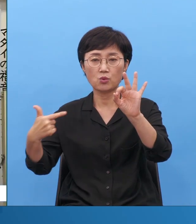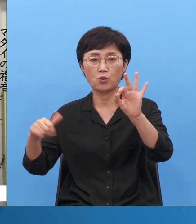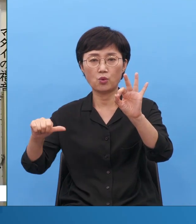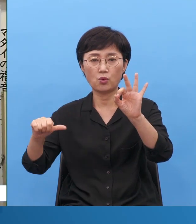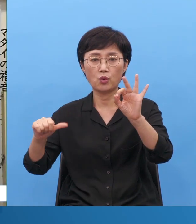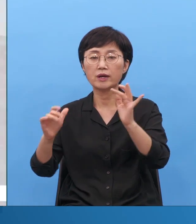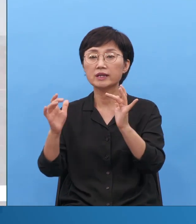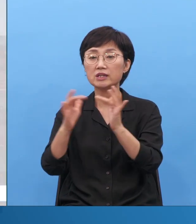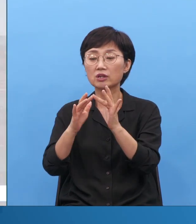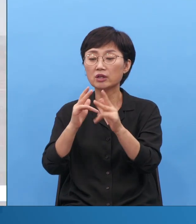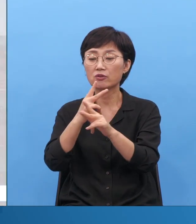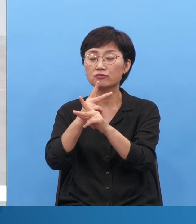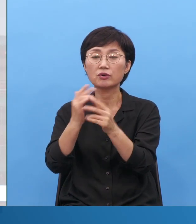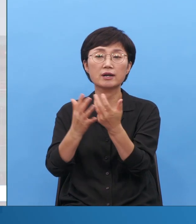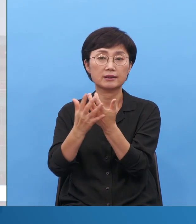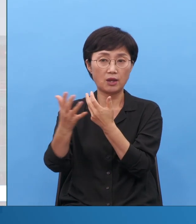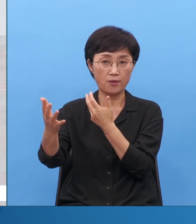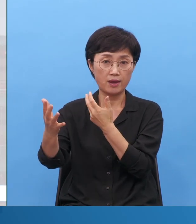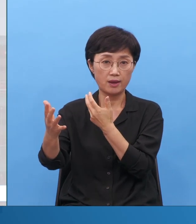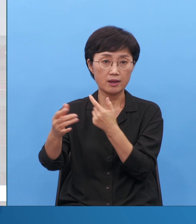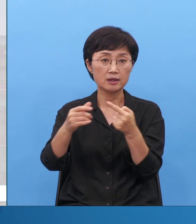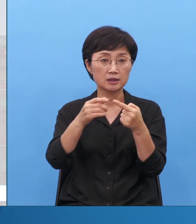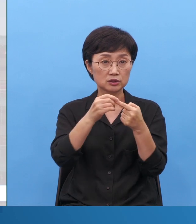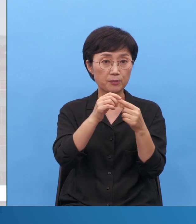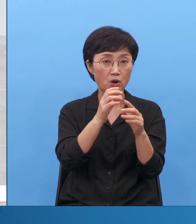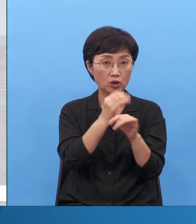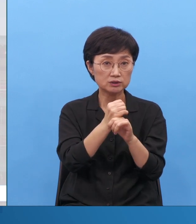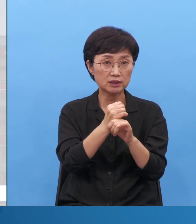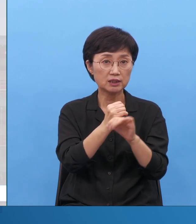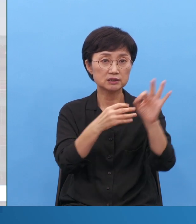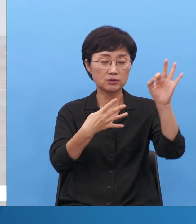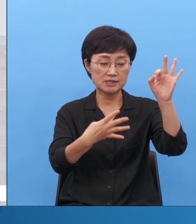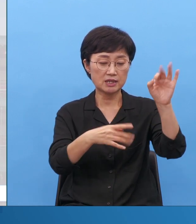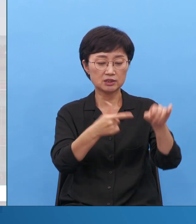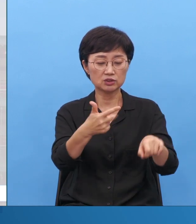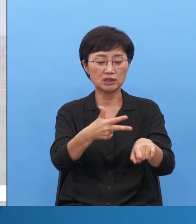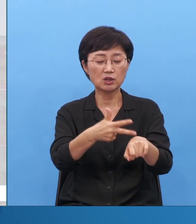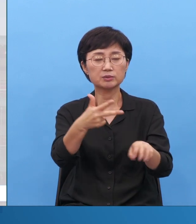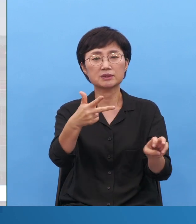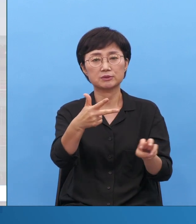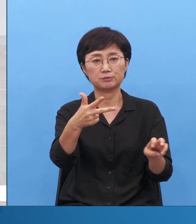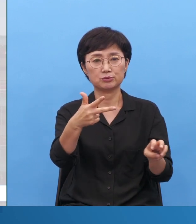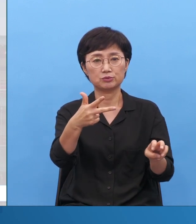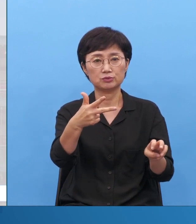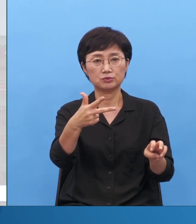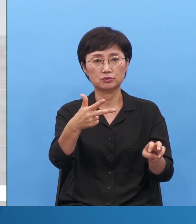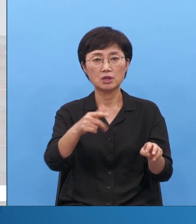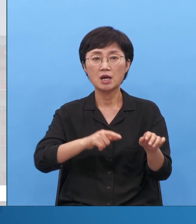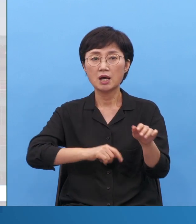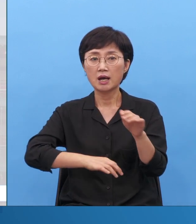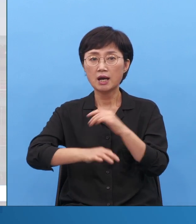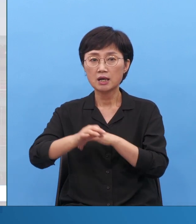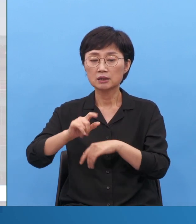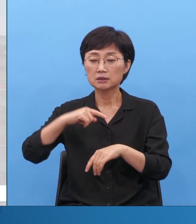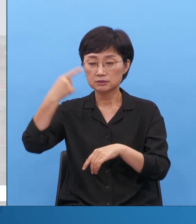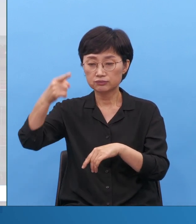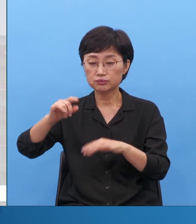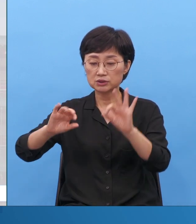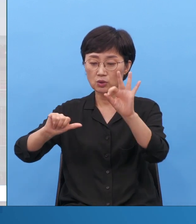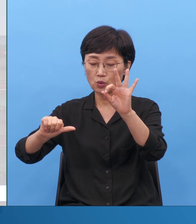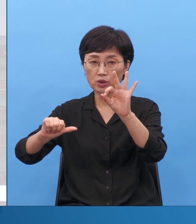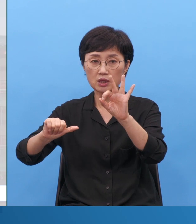열립니다. 1강 메시지가 4일 저녁 7시 30분에 있으며 5일 오전 10시 30분에